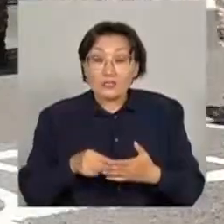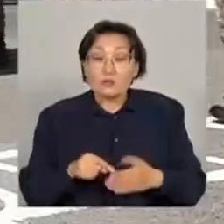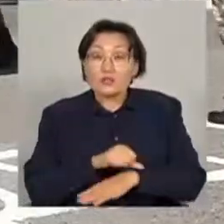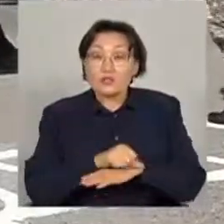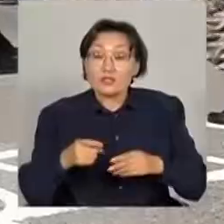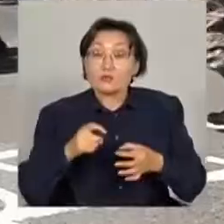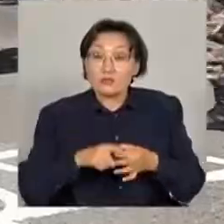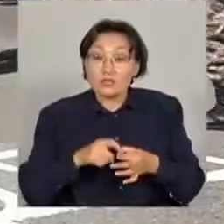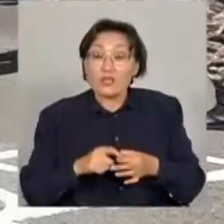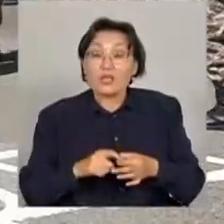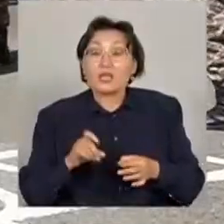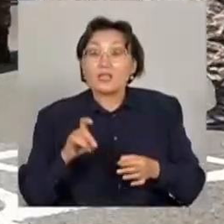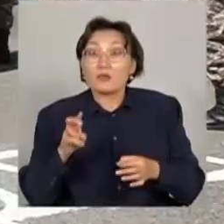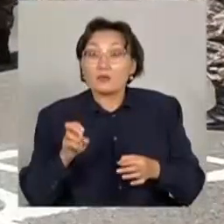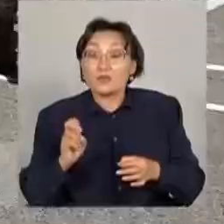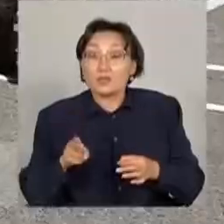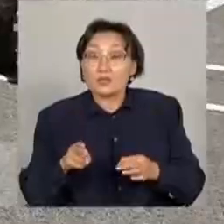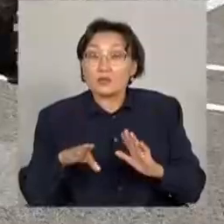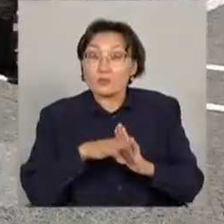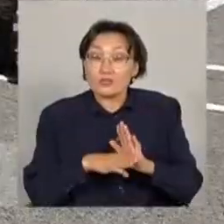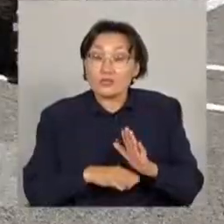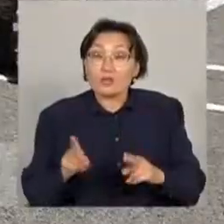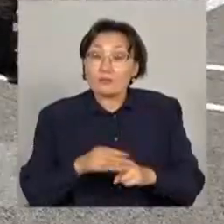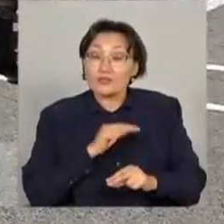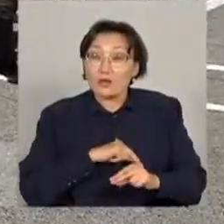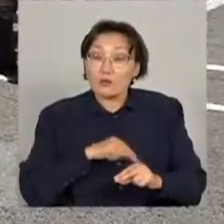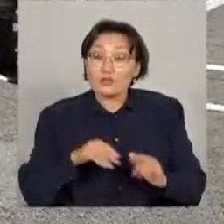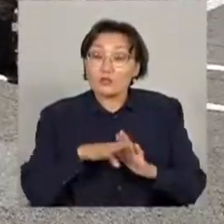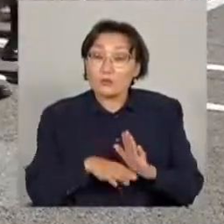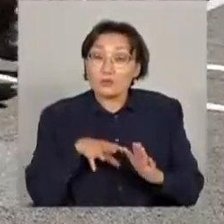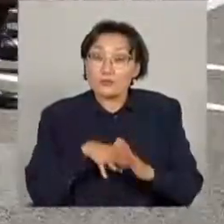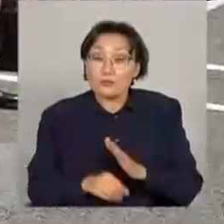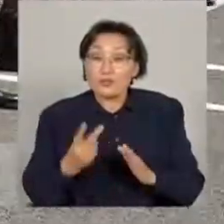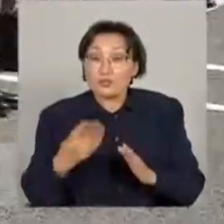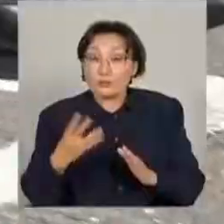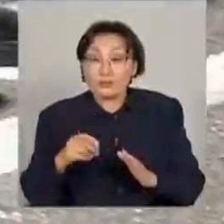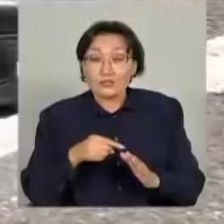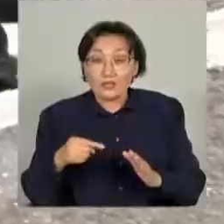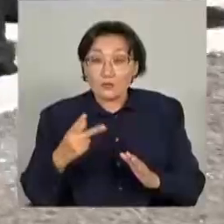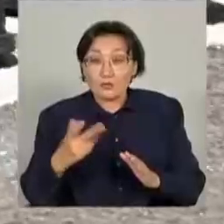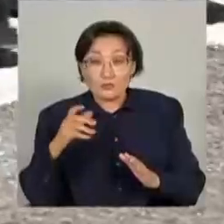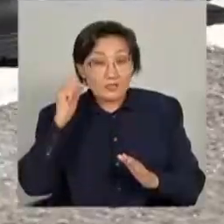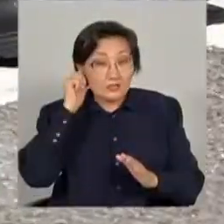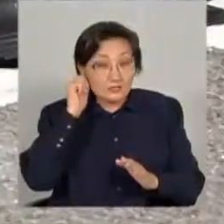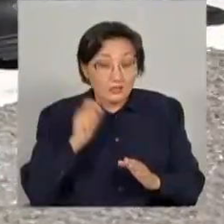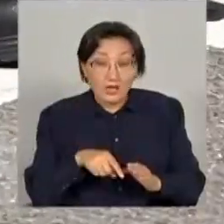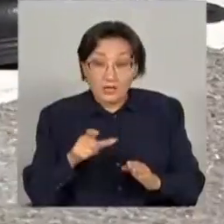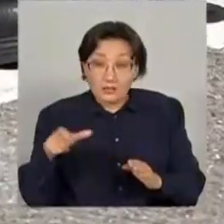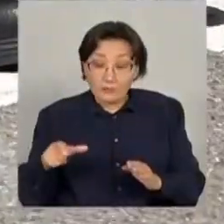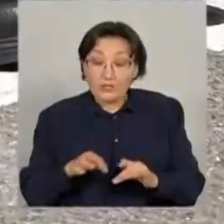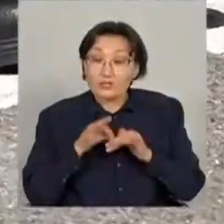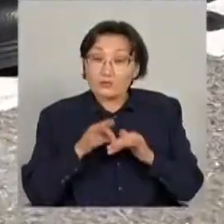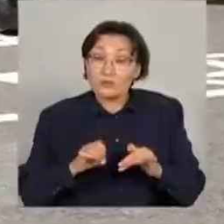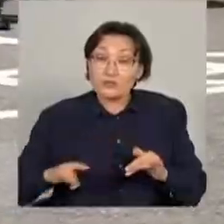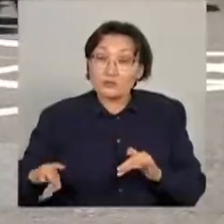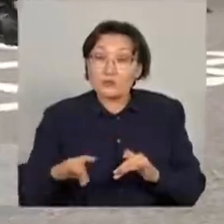мекенжайы бар еңбек.кз порталында жұмыссыздар тізімінде тұрған 24 пен 35 жас аралығындағы азаматтар өте алады.